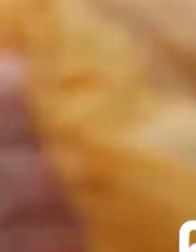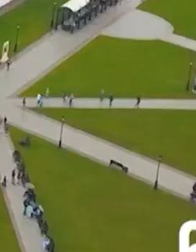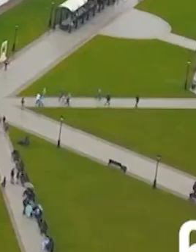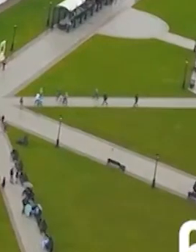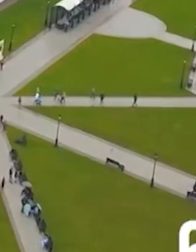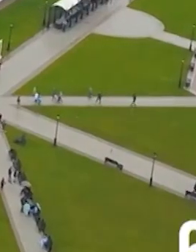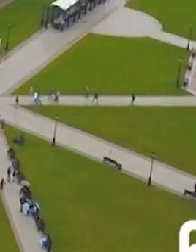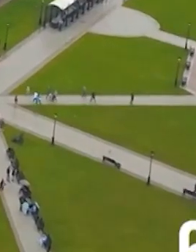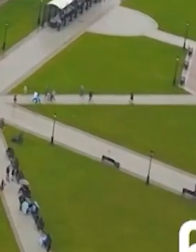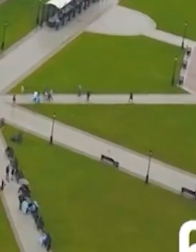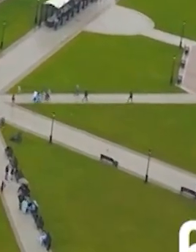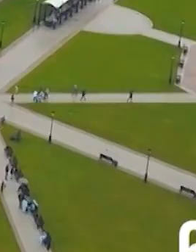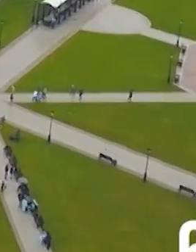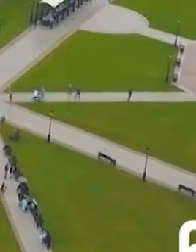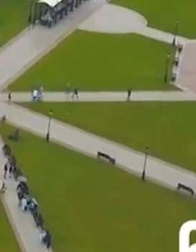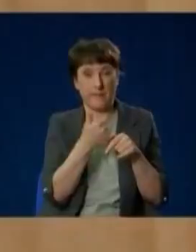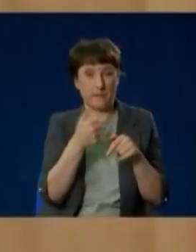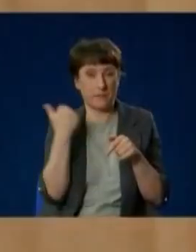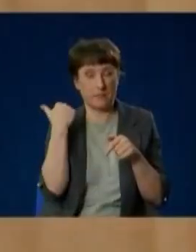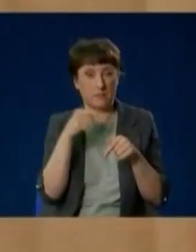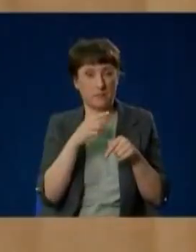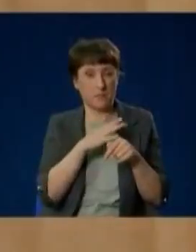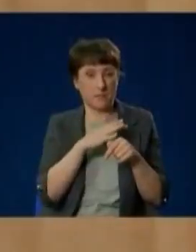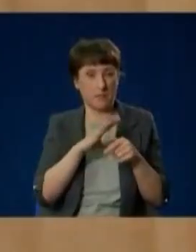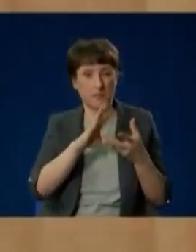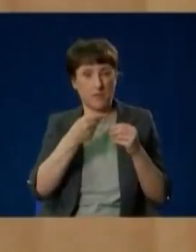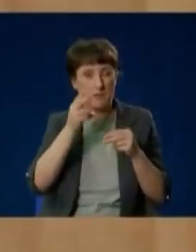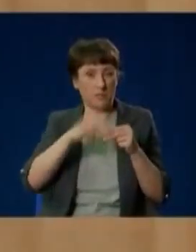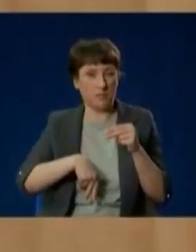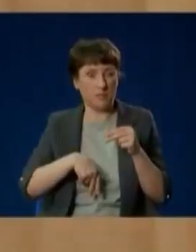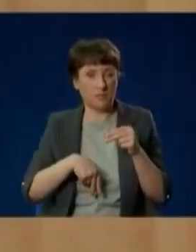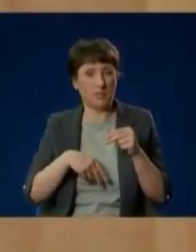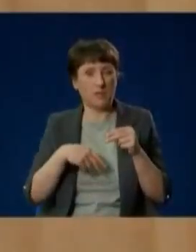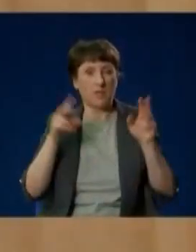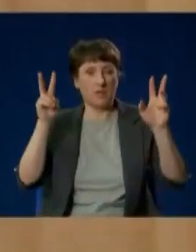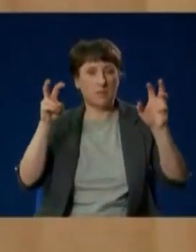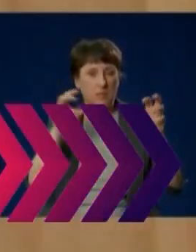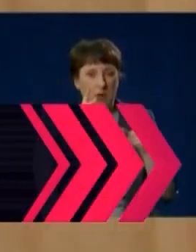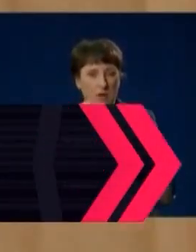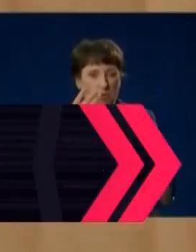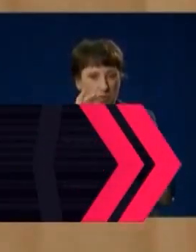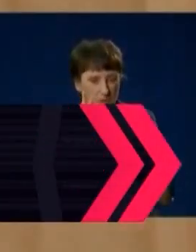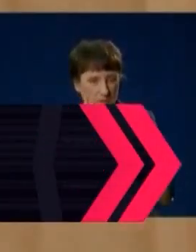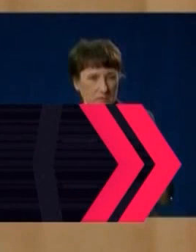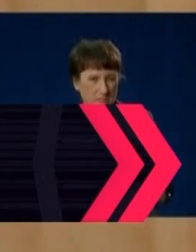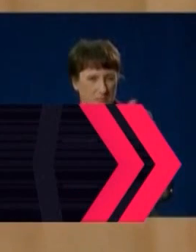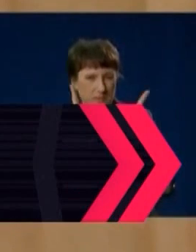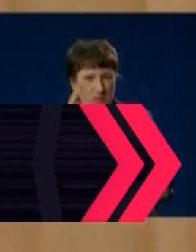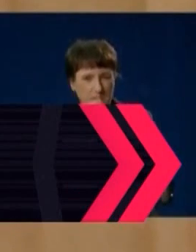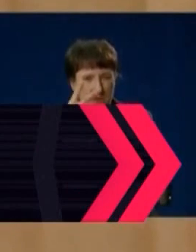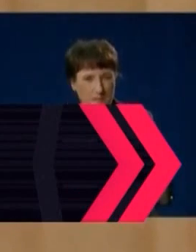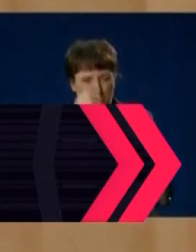попадал в топ лучших культурных событий России. В финале национальной премии Russian Event Awards